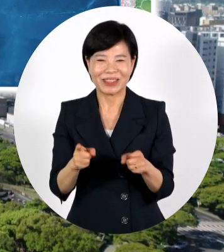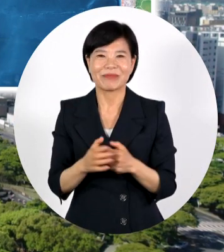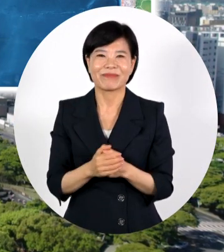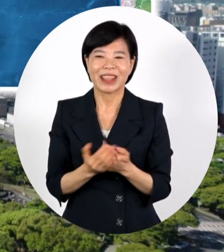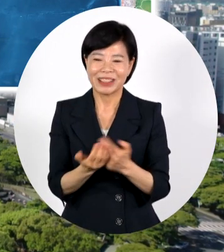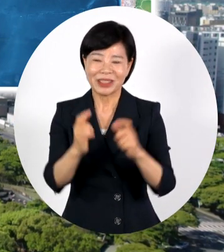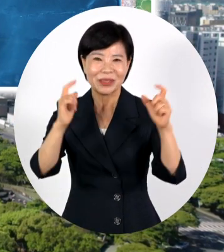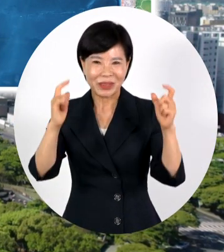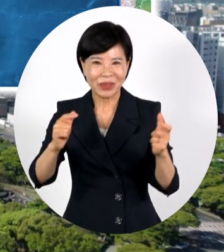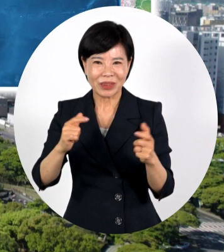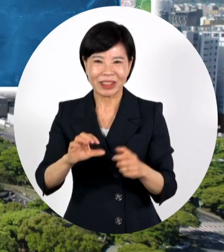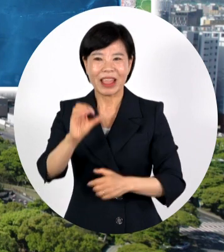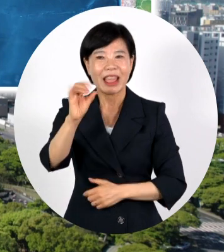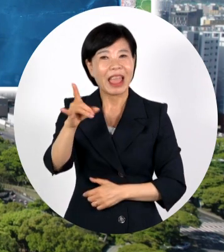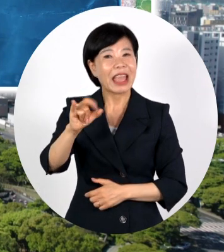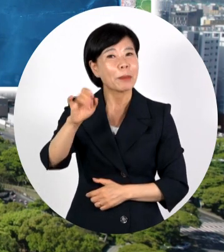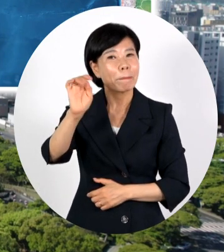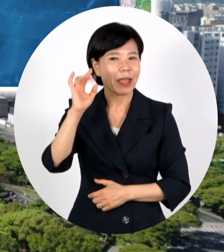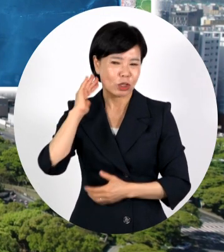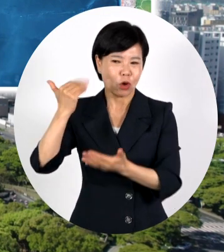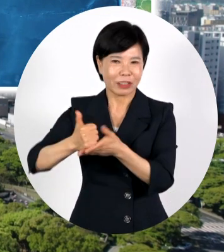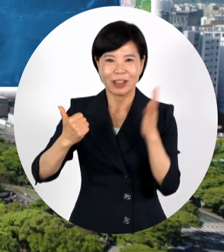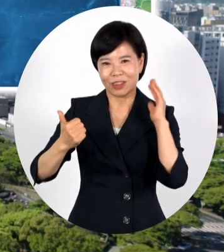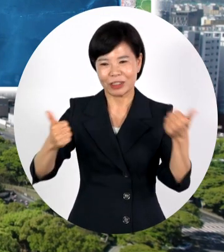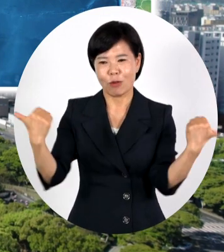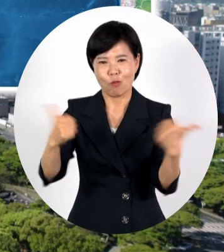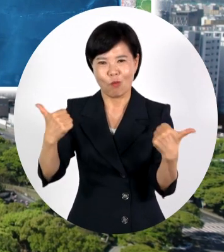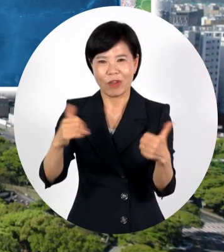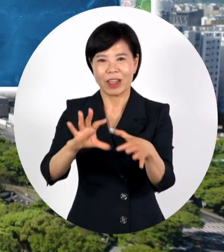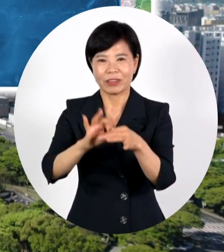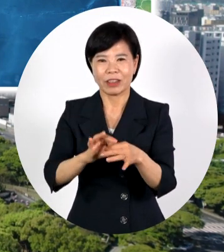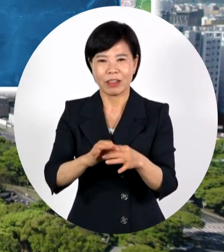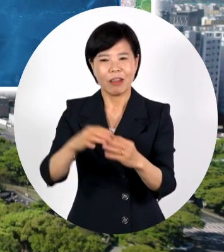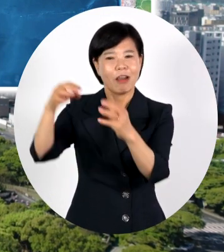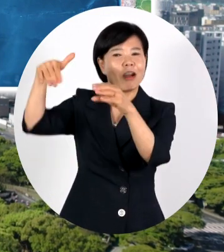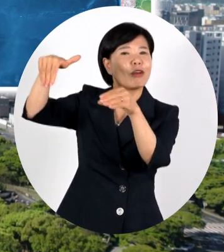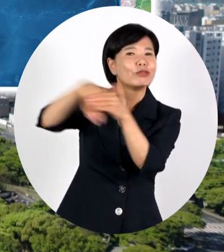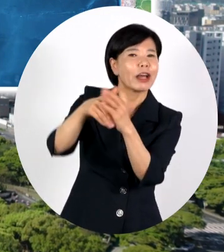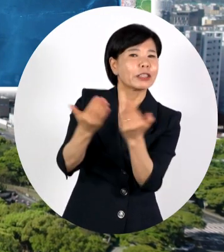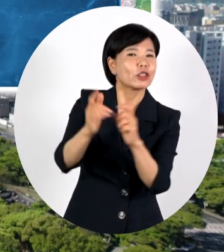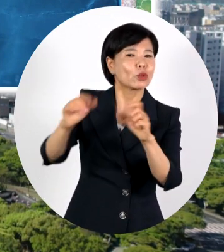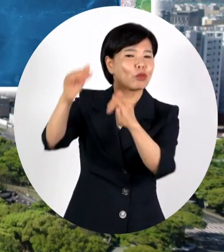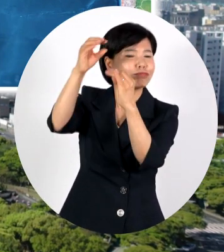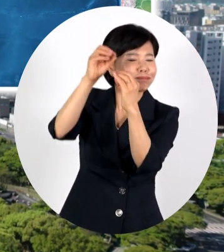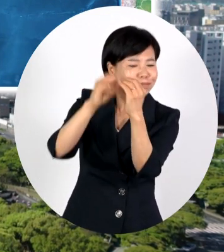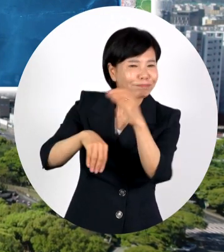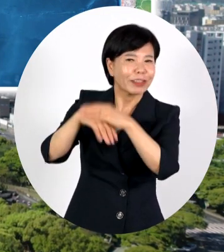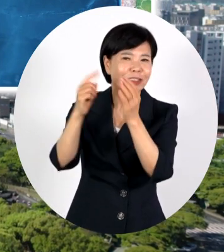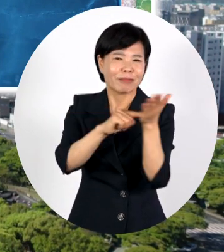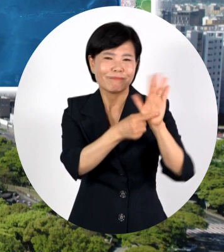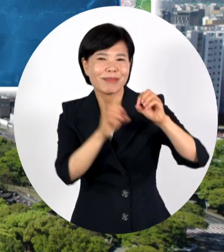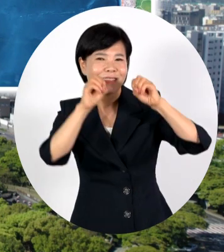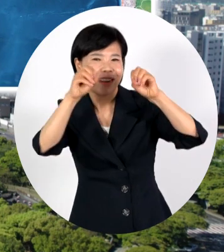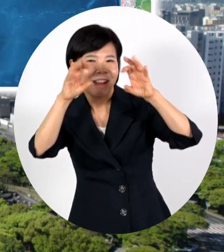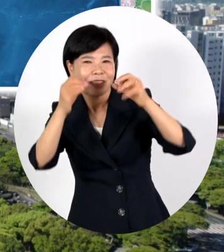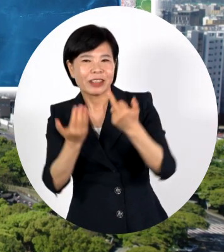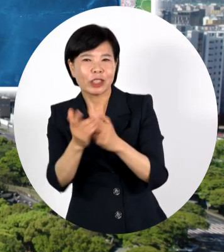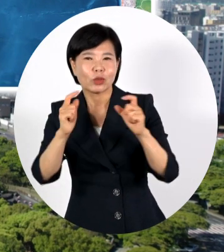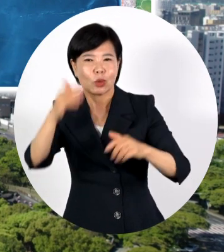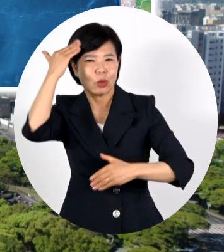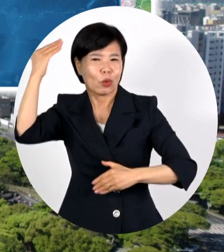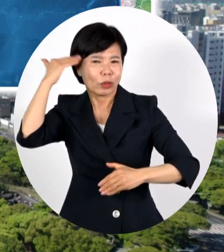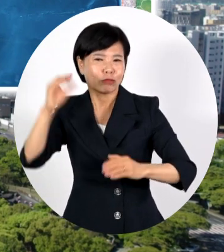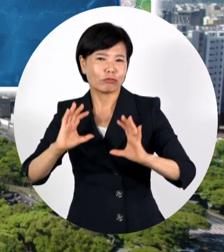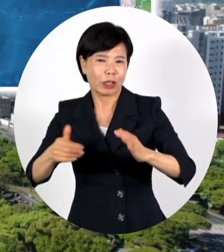기회였는데요. 제주도가 에이펙 정상회의를 통해 제주 고유의 문화를 세계에 알리고 대한민국 대표 브랜드로